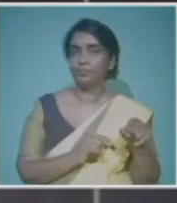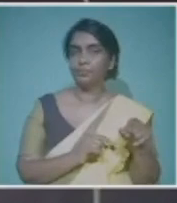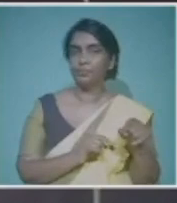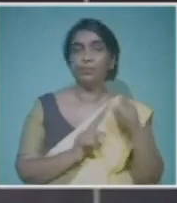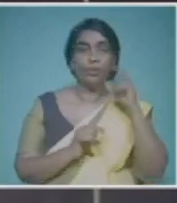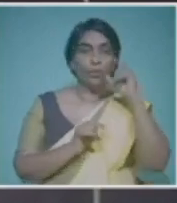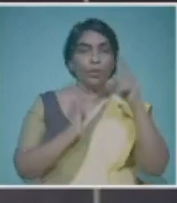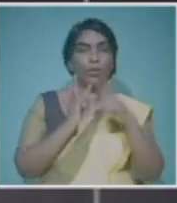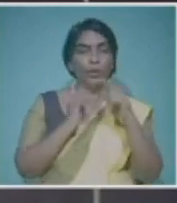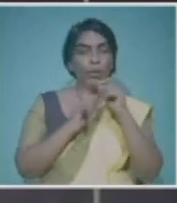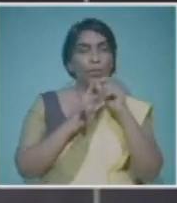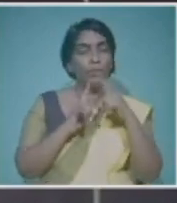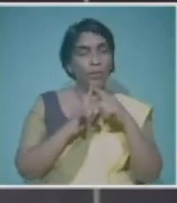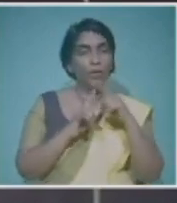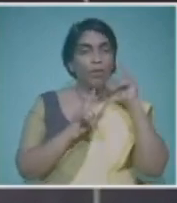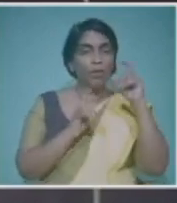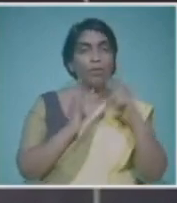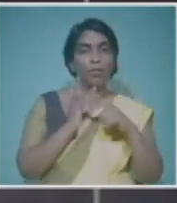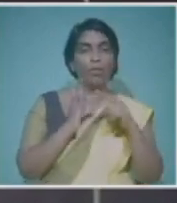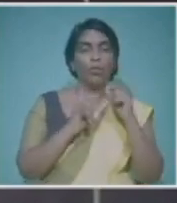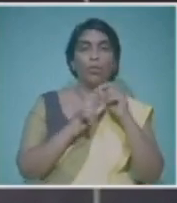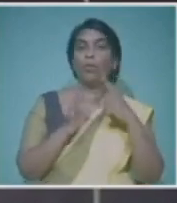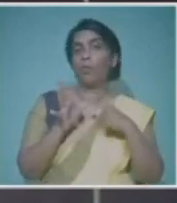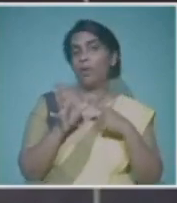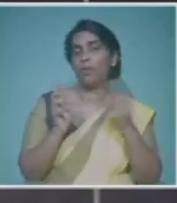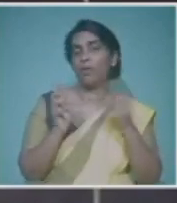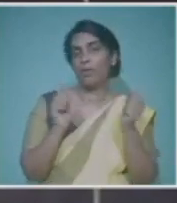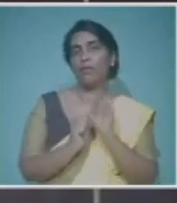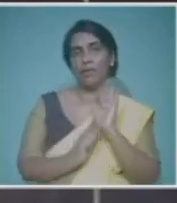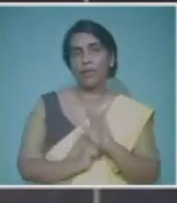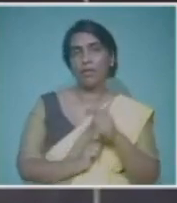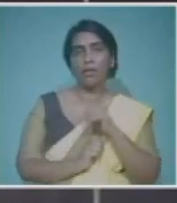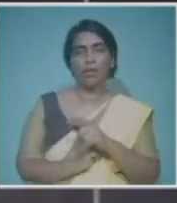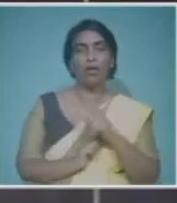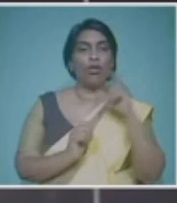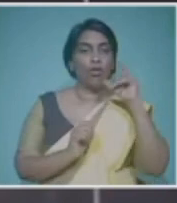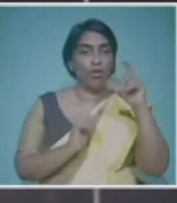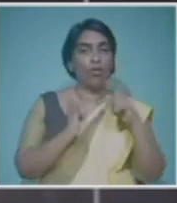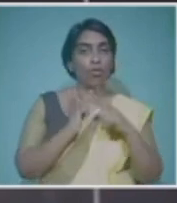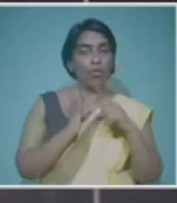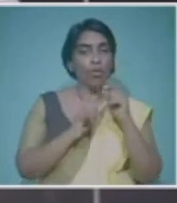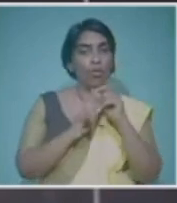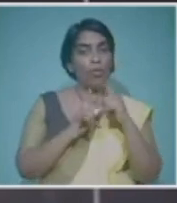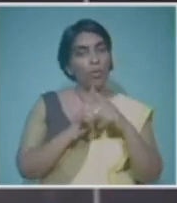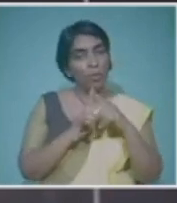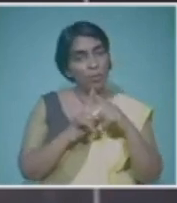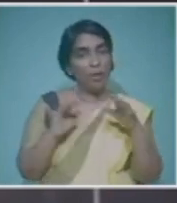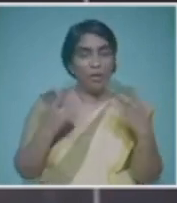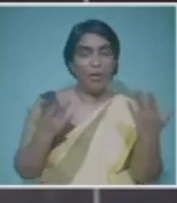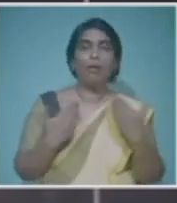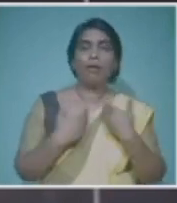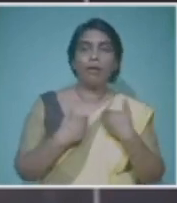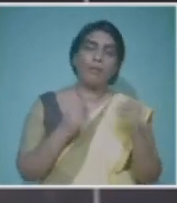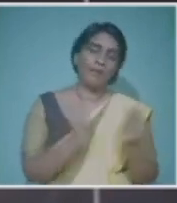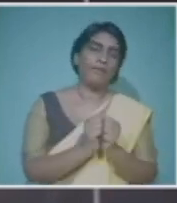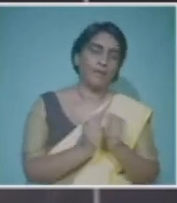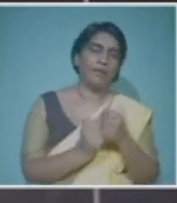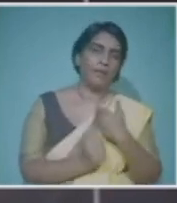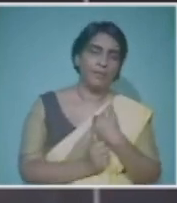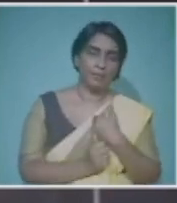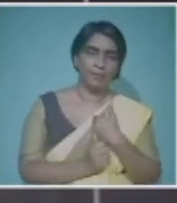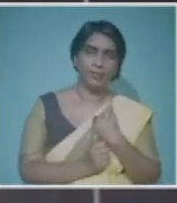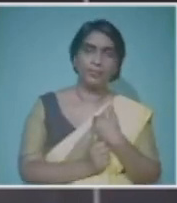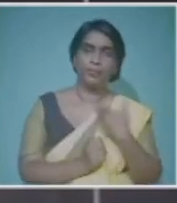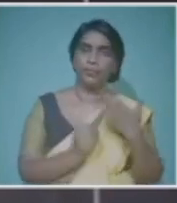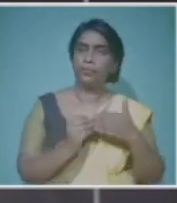කෝප් එකයි කෝප එකටයි කරන්න තියෙන වැඩ. හරි, මේක කෝප් එක තිබිච්ච නැති නිසා තමයි අපි මේක කරේ. හරි,